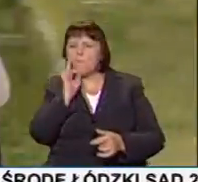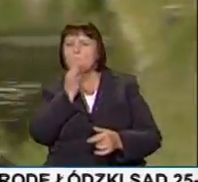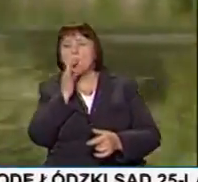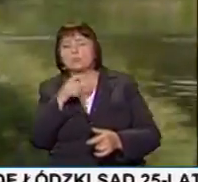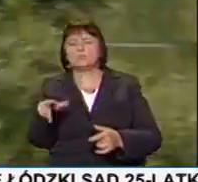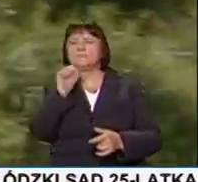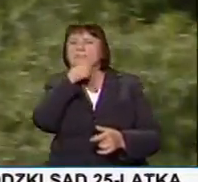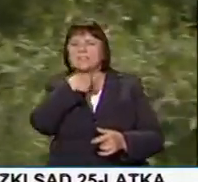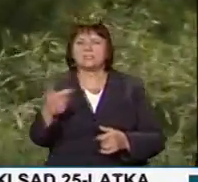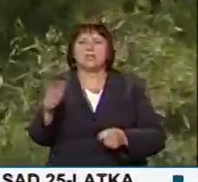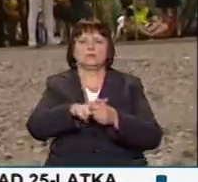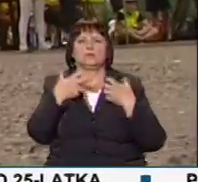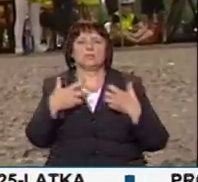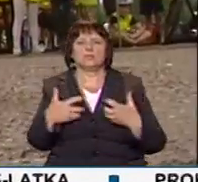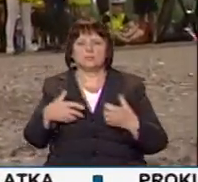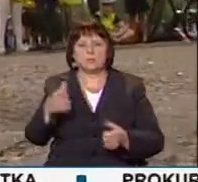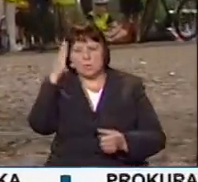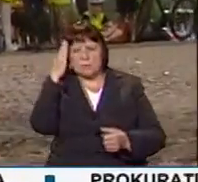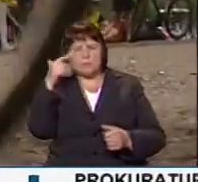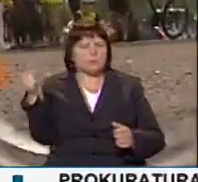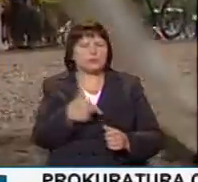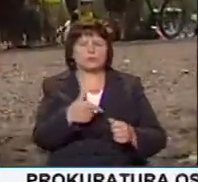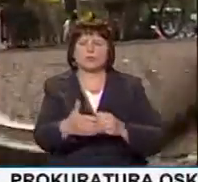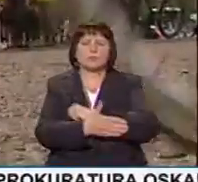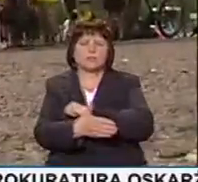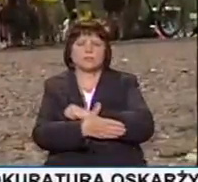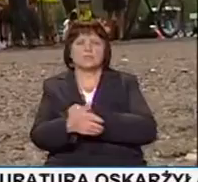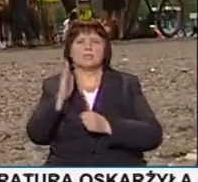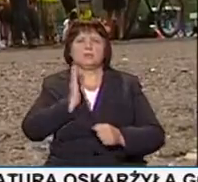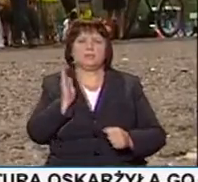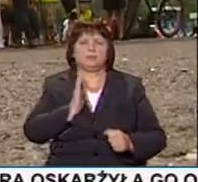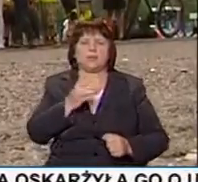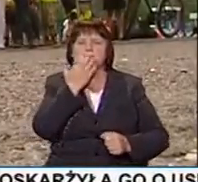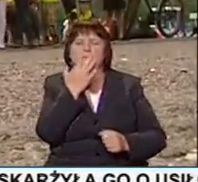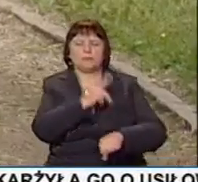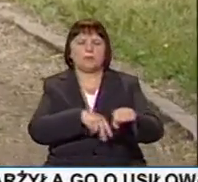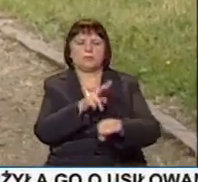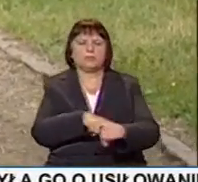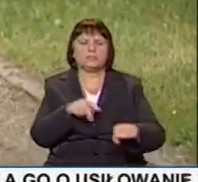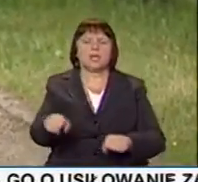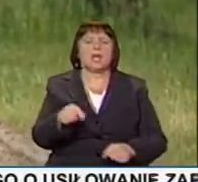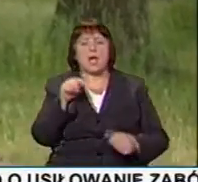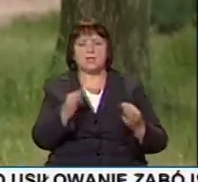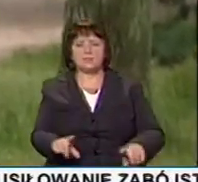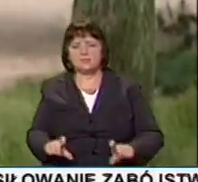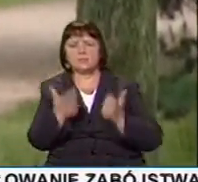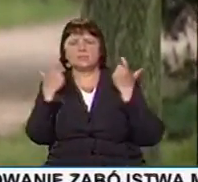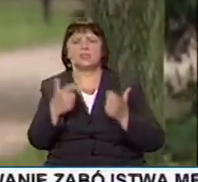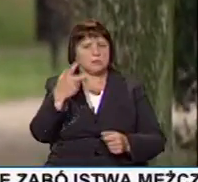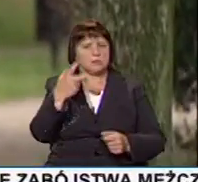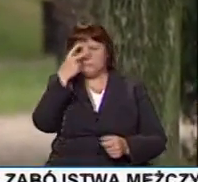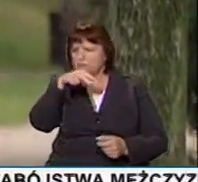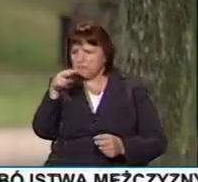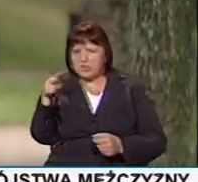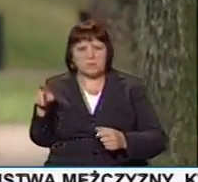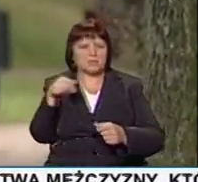starsi, którzy chcą poruszać się po mieście, muszą znać najważniejsze zasady bezpieczeństwa, podkreśla policja. A tymczasem zdarza się, że nie zważają